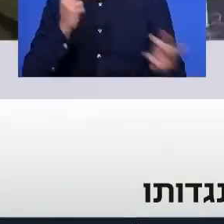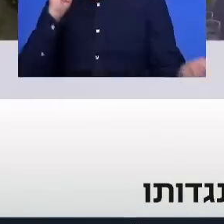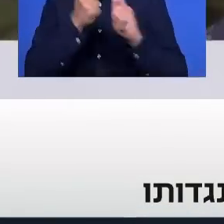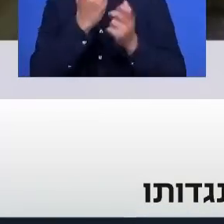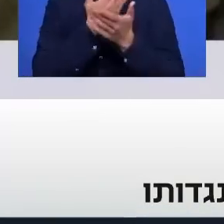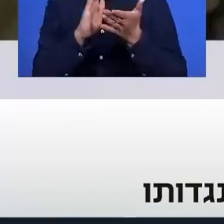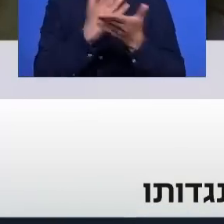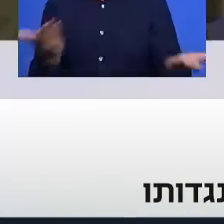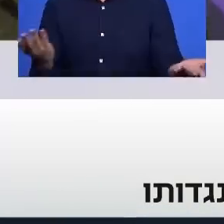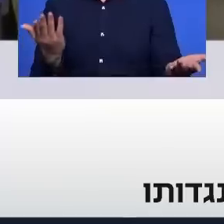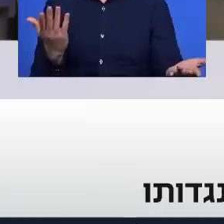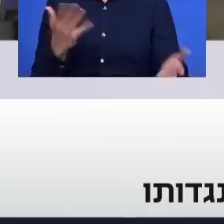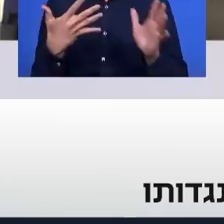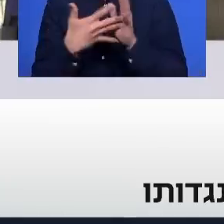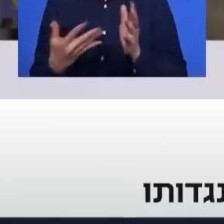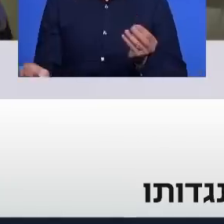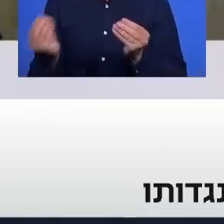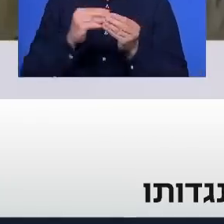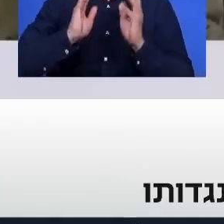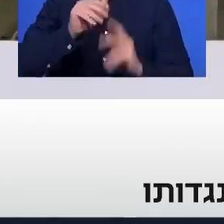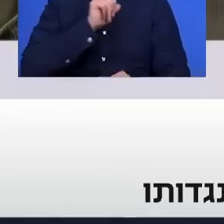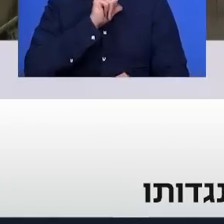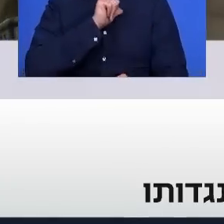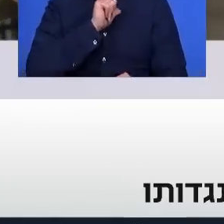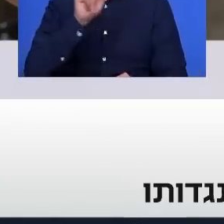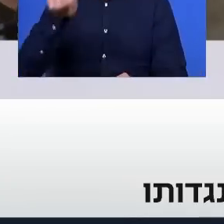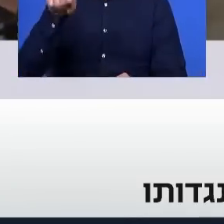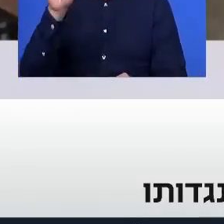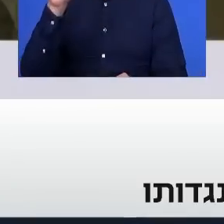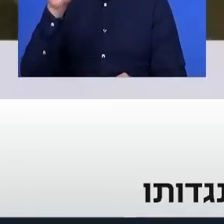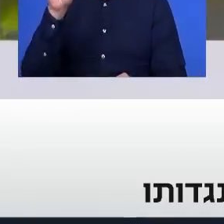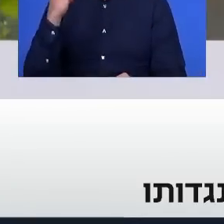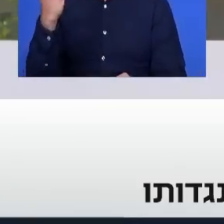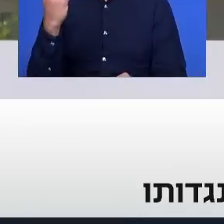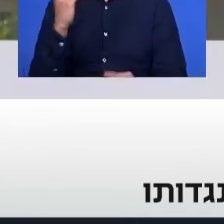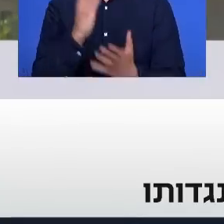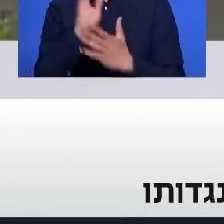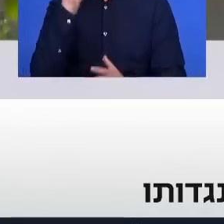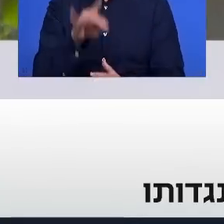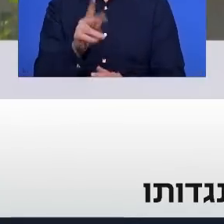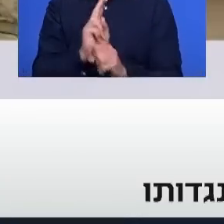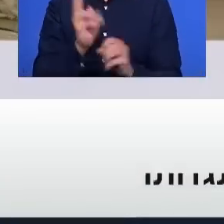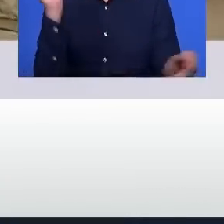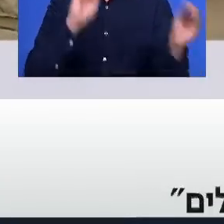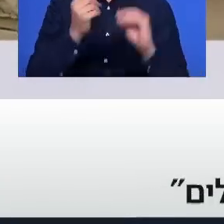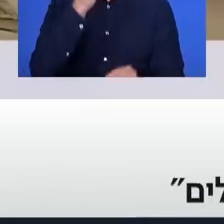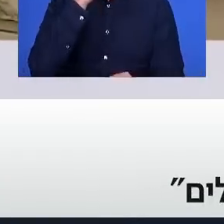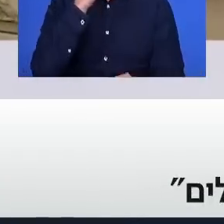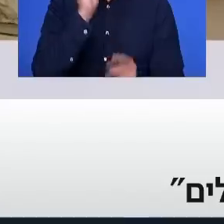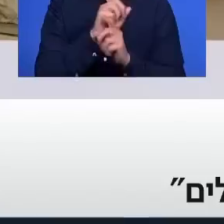המדיניות. ועוד ביקורת אחת מאוד מעניינת של השופט עמית, שיוצא נגד הפייק ניוז ואומר, ניסו